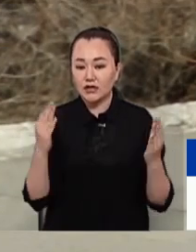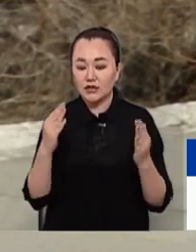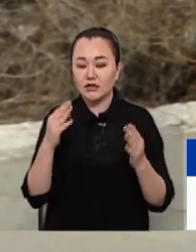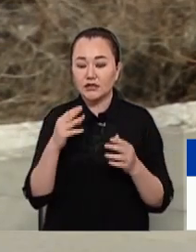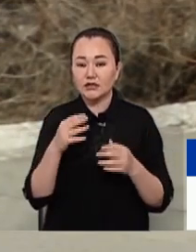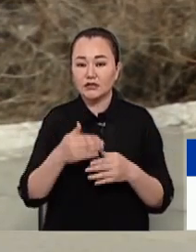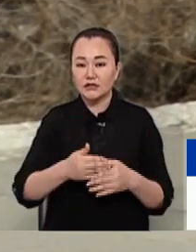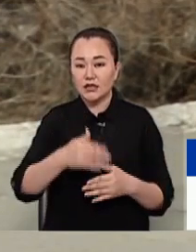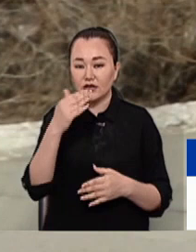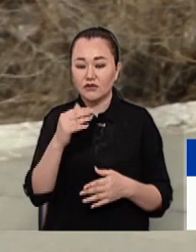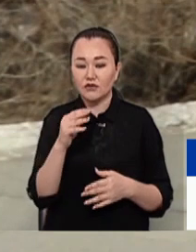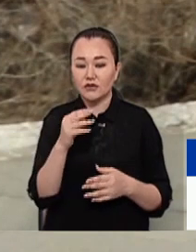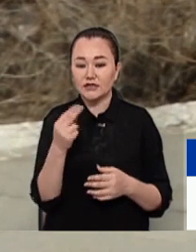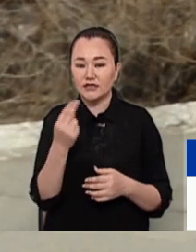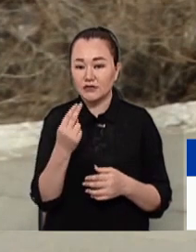здания, фундаментов,